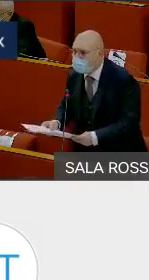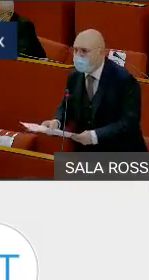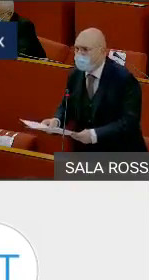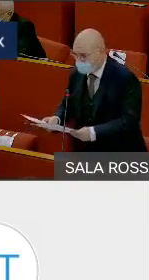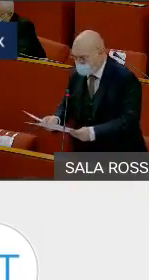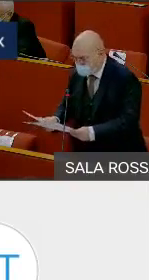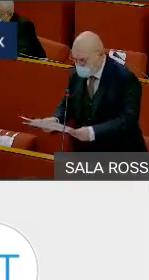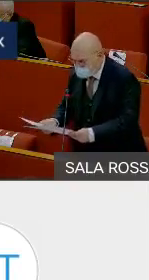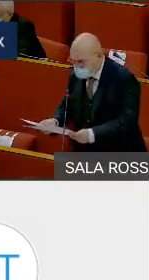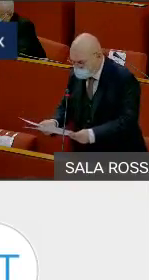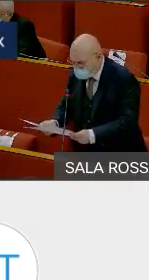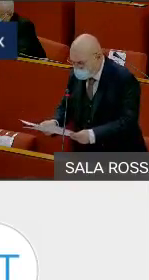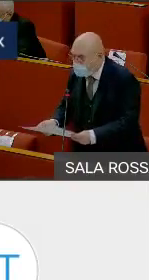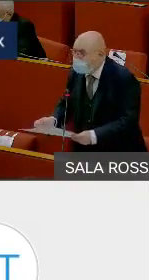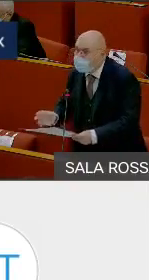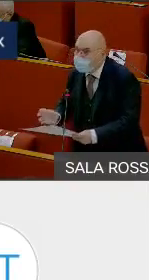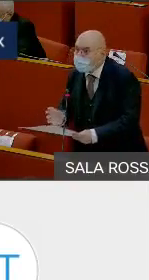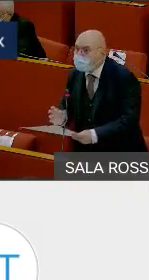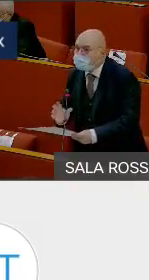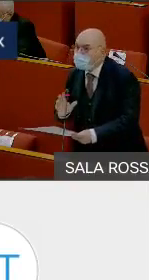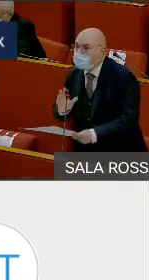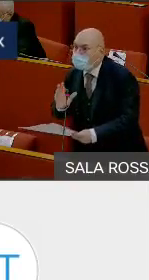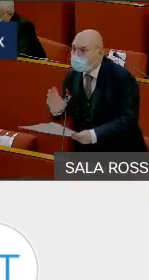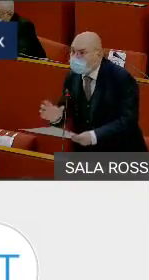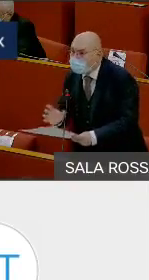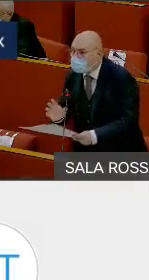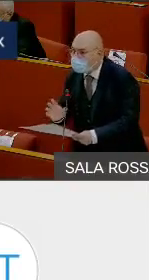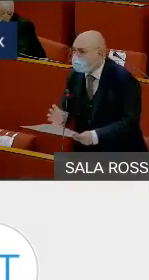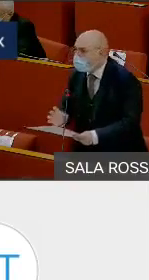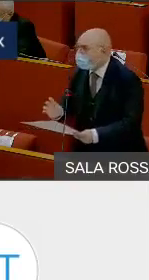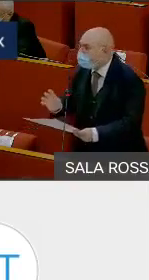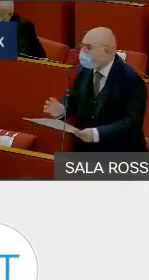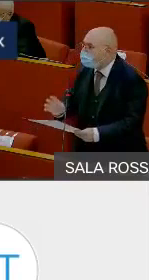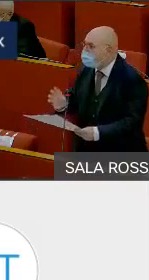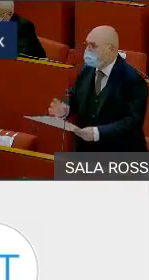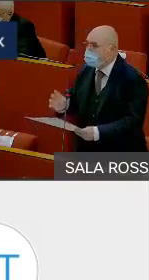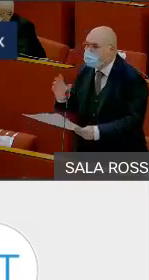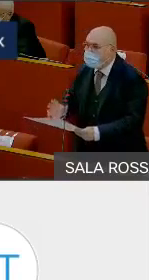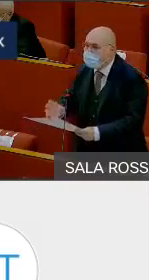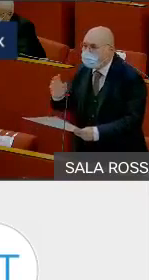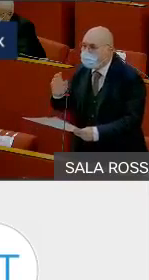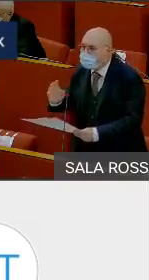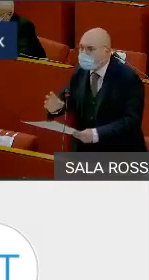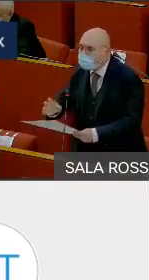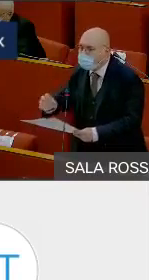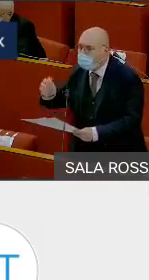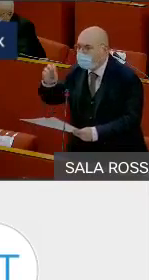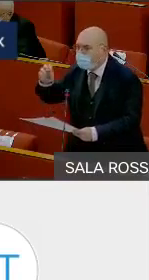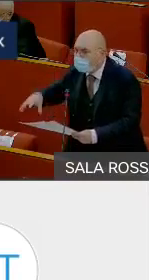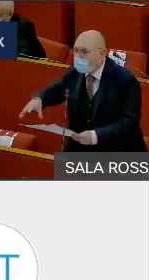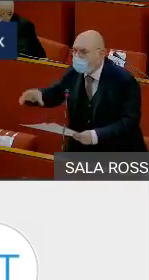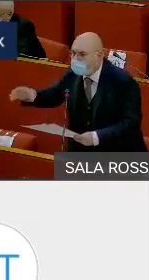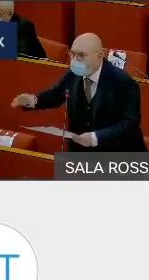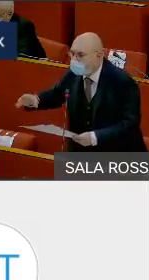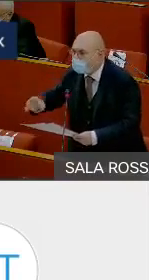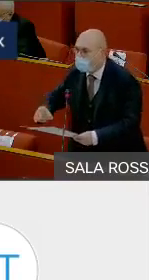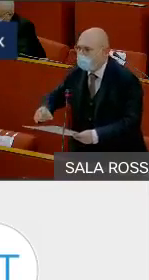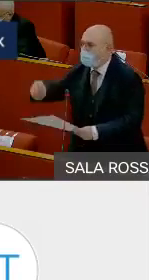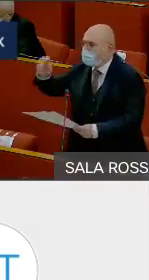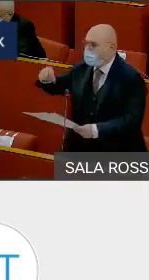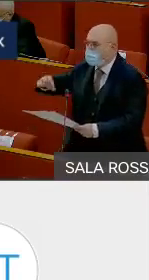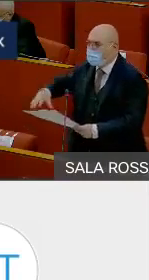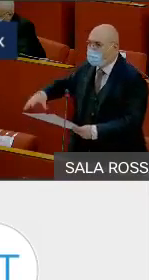fino dall'inizio perché questa correlazione tra il fatto che se io ci metto un milanese che si prende la casetta